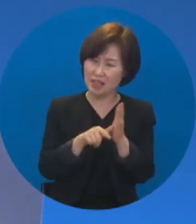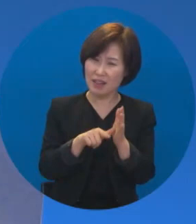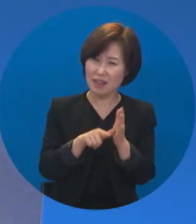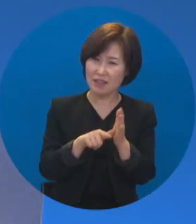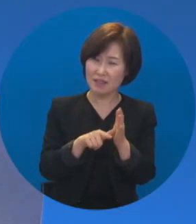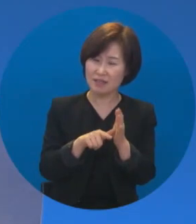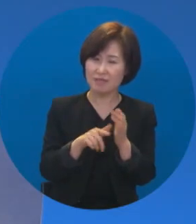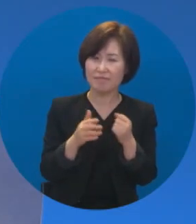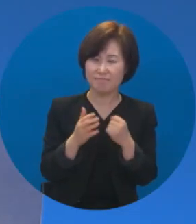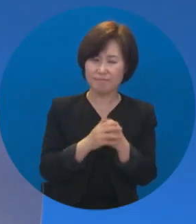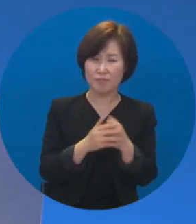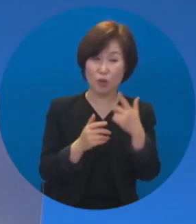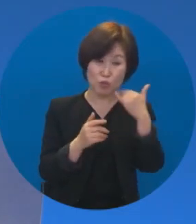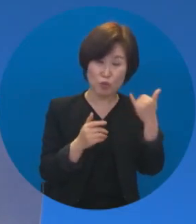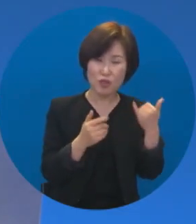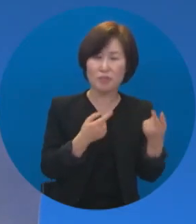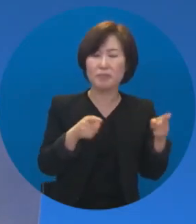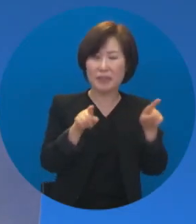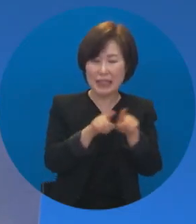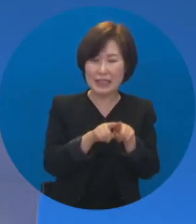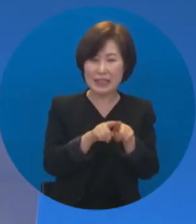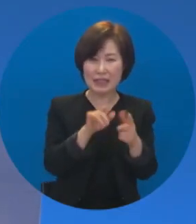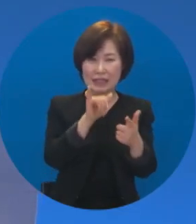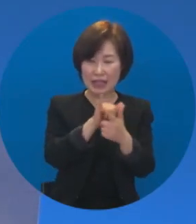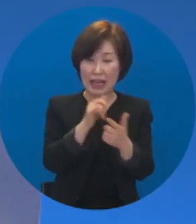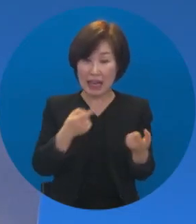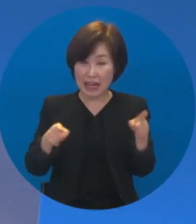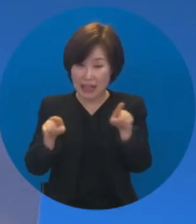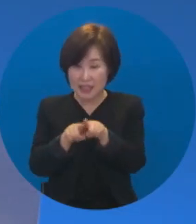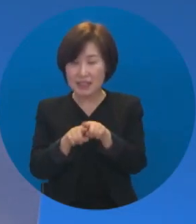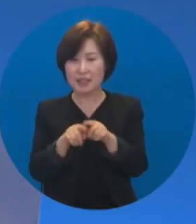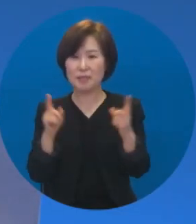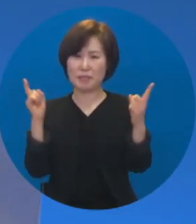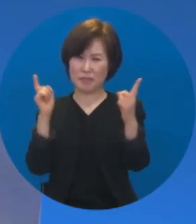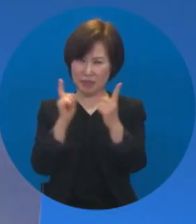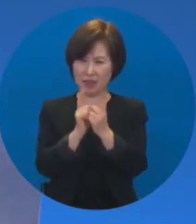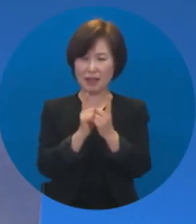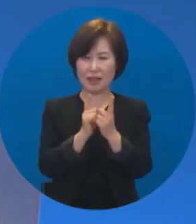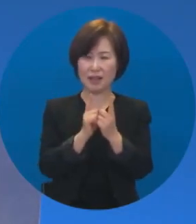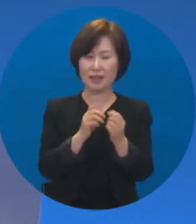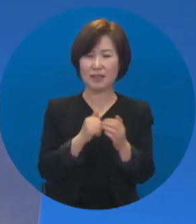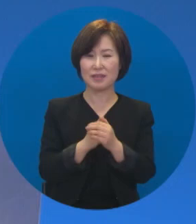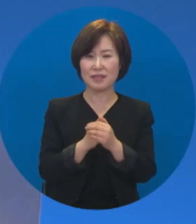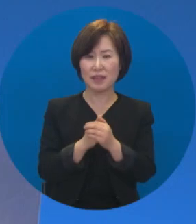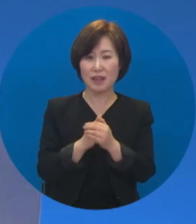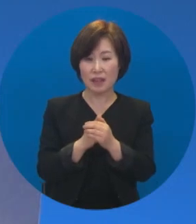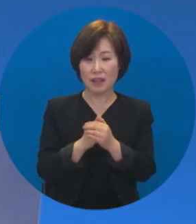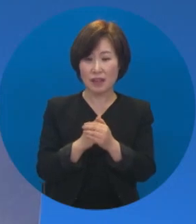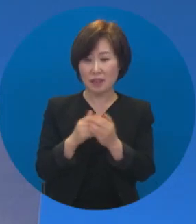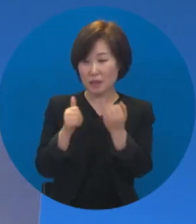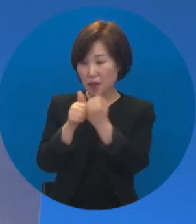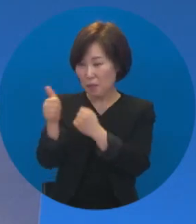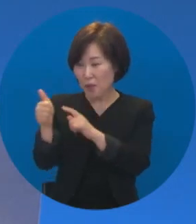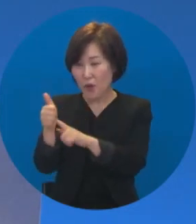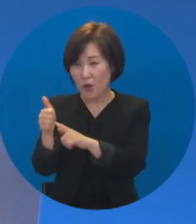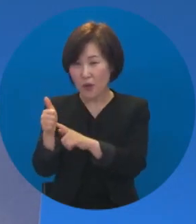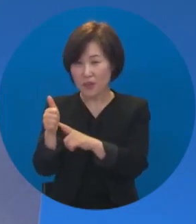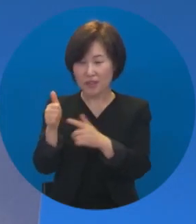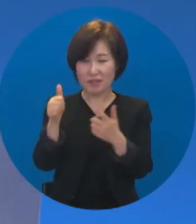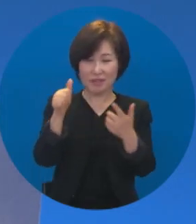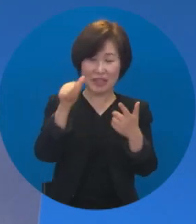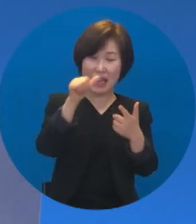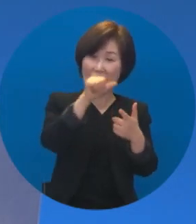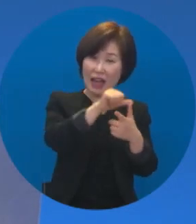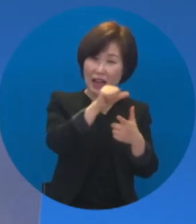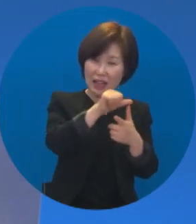부모님도 같이 와서 기도하고 함께 사진 찍고 하는 시간에 남편이 아이들을 위해서 기도해 줬어요. 눈에 초점이